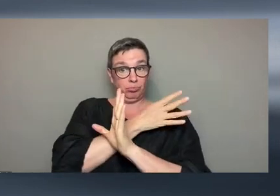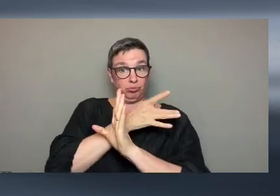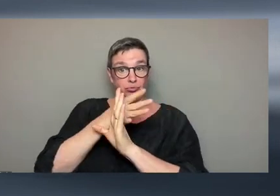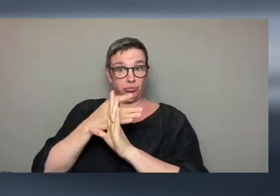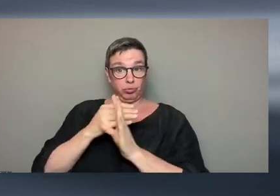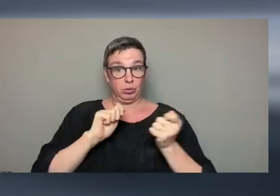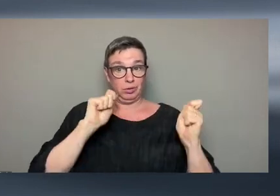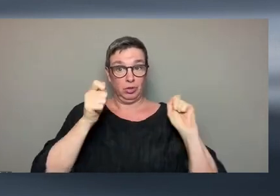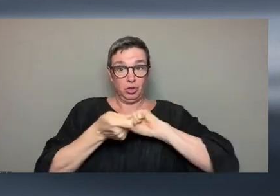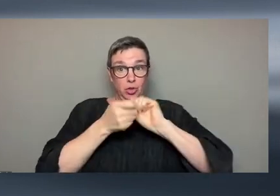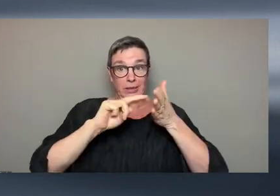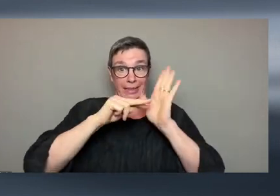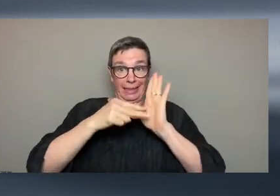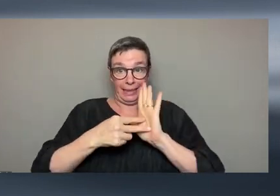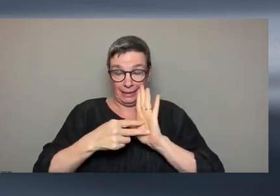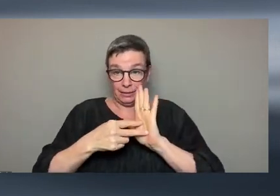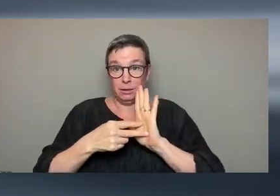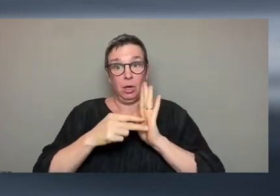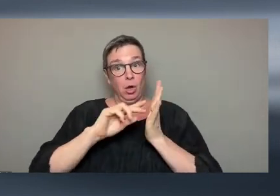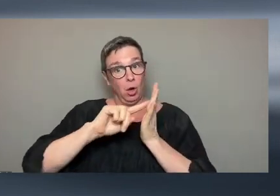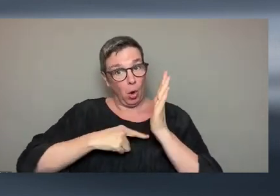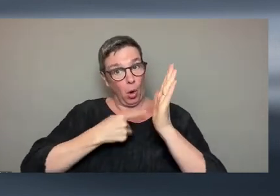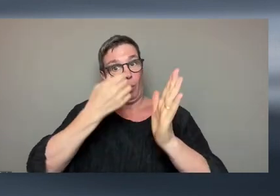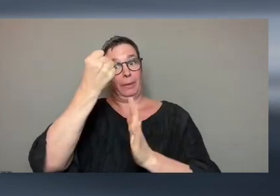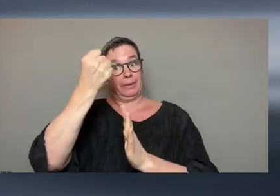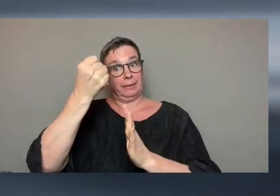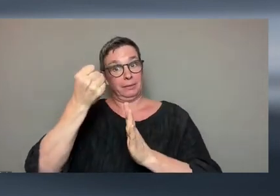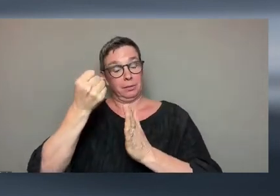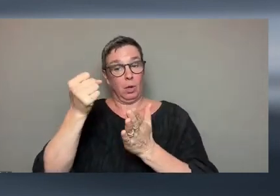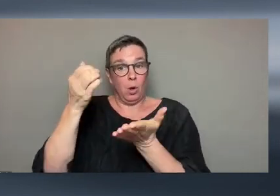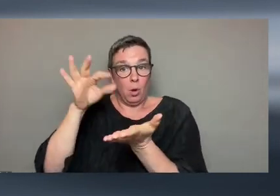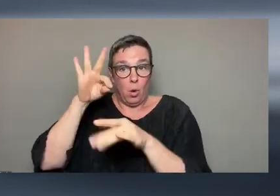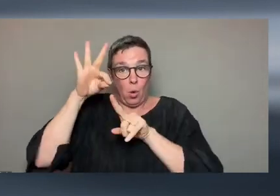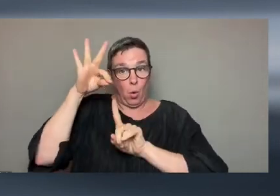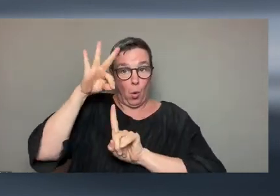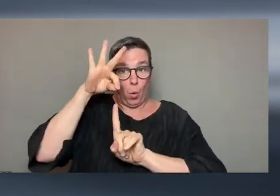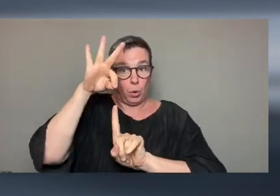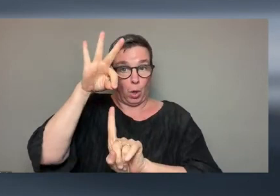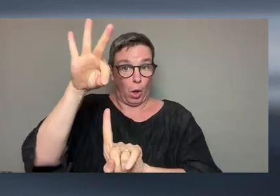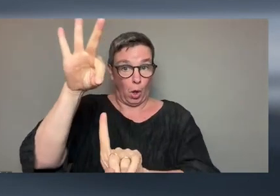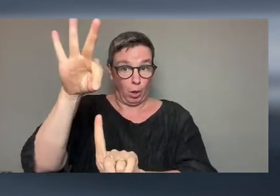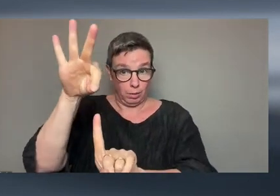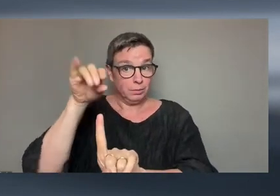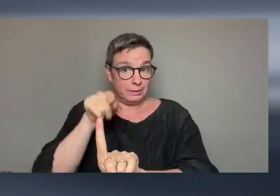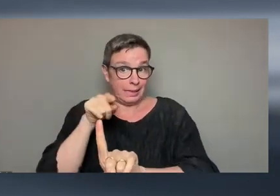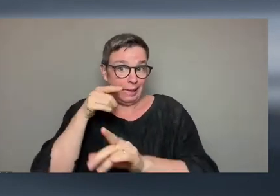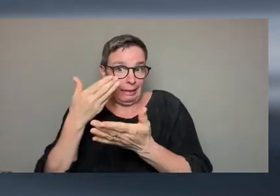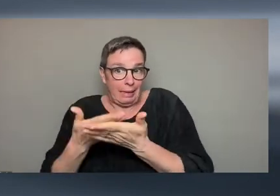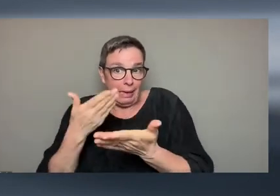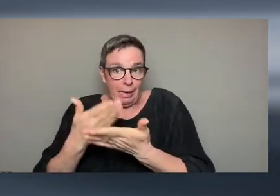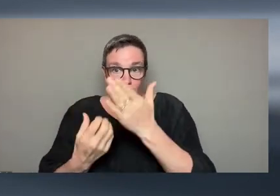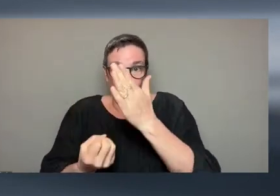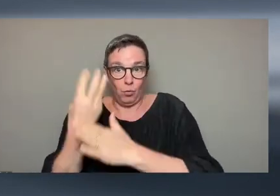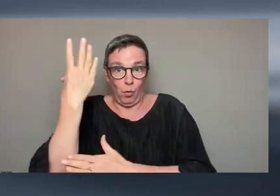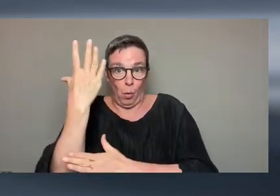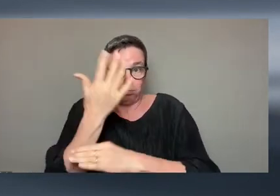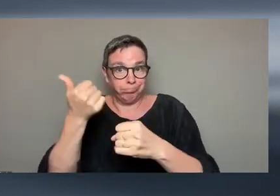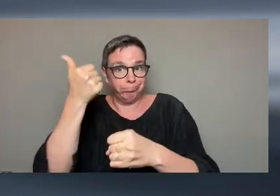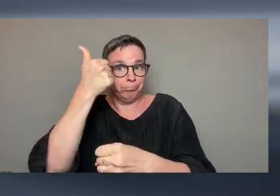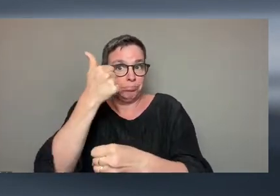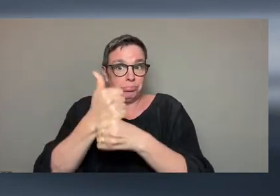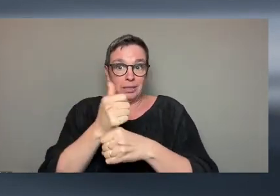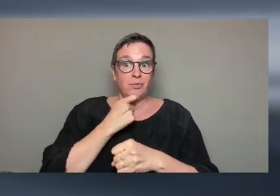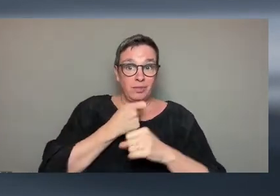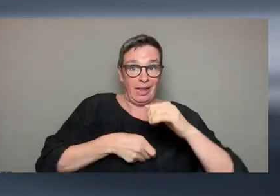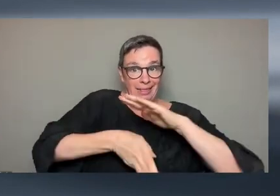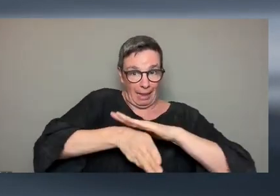nous avons décidé de reprendre entièrement ce routeur et de construire un nouveau qui, depuis la conception,